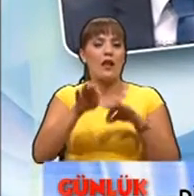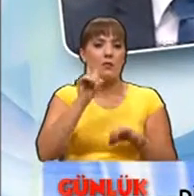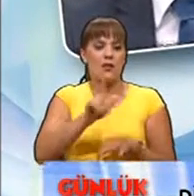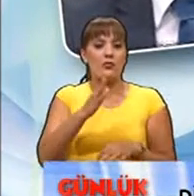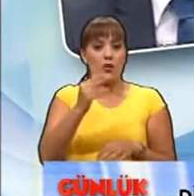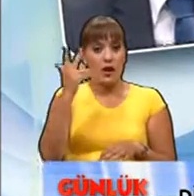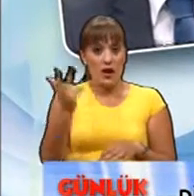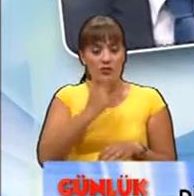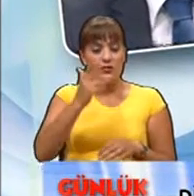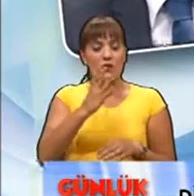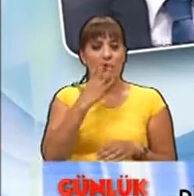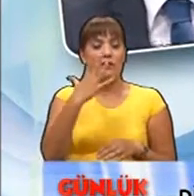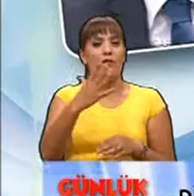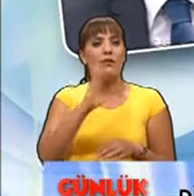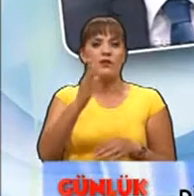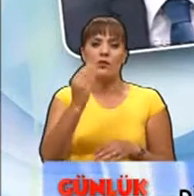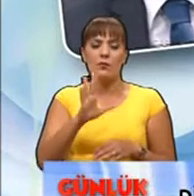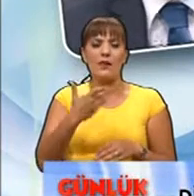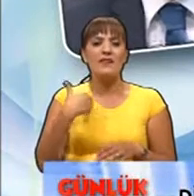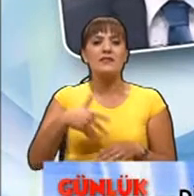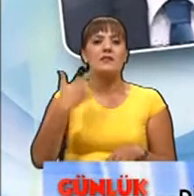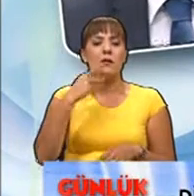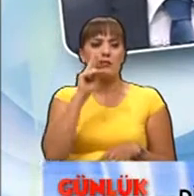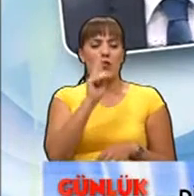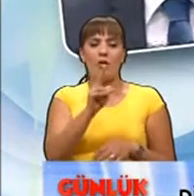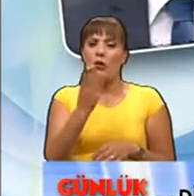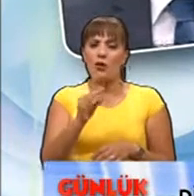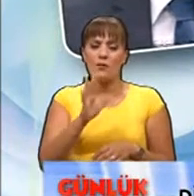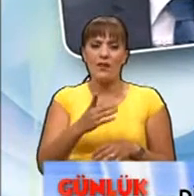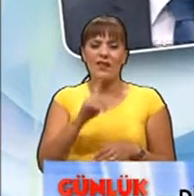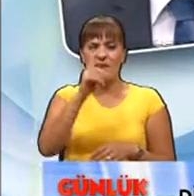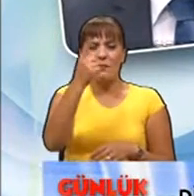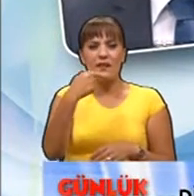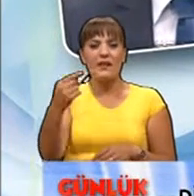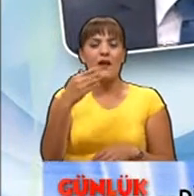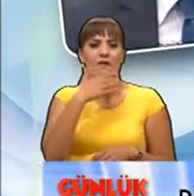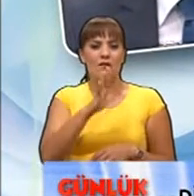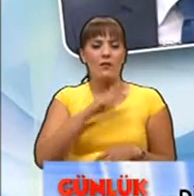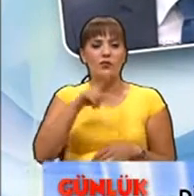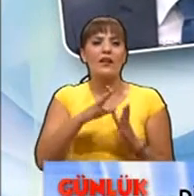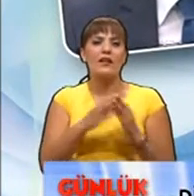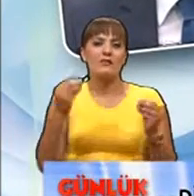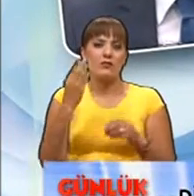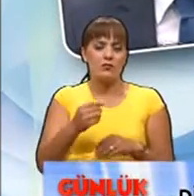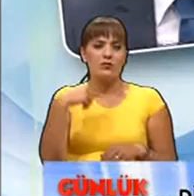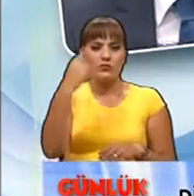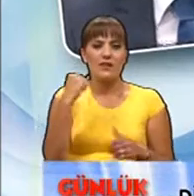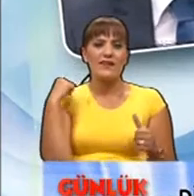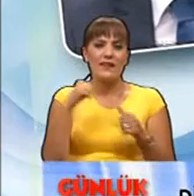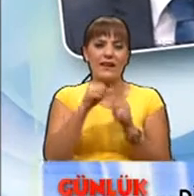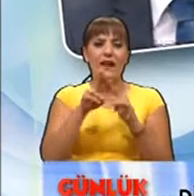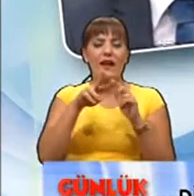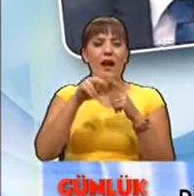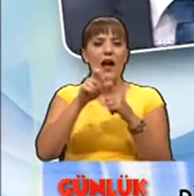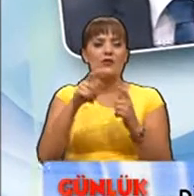aşırı dozlarda çok fazla düşüyor. İstemediğimiz estetik sonuçlar da elde edebiliyoruz. Tek bir dezavantajı var tabii ki bunun geçici olması. Çünkü tekrar